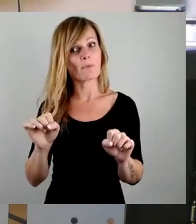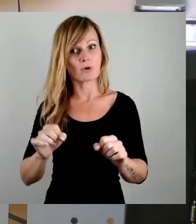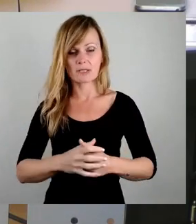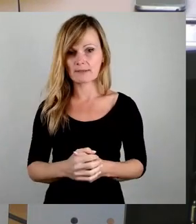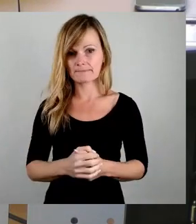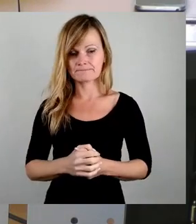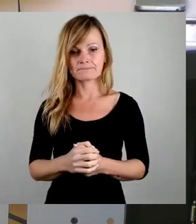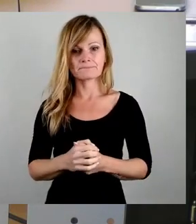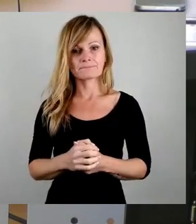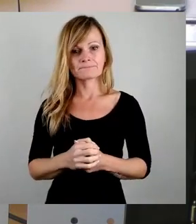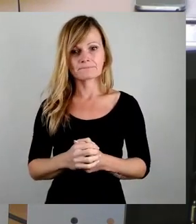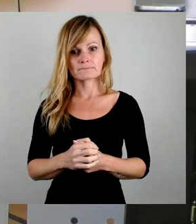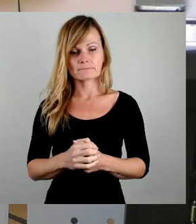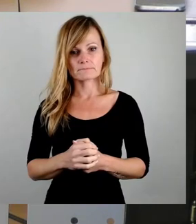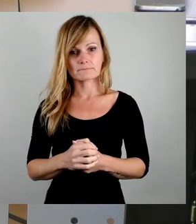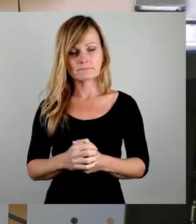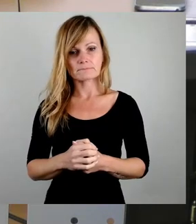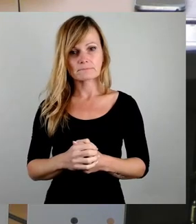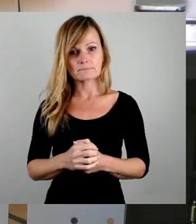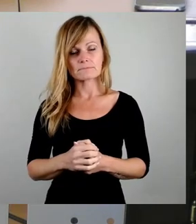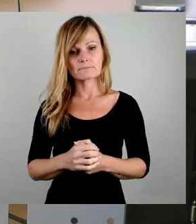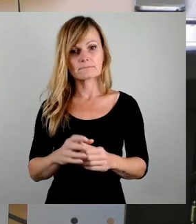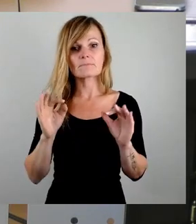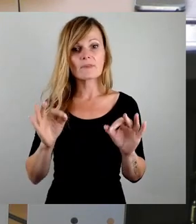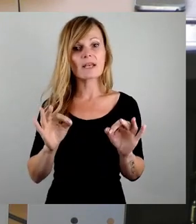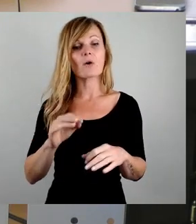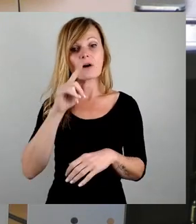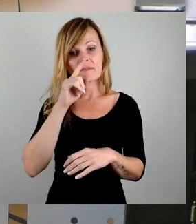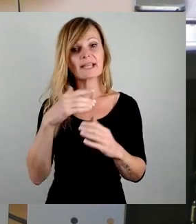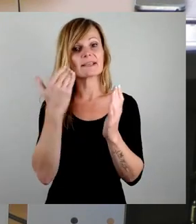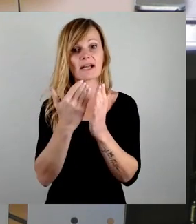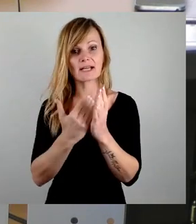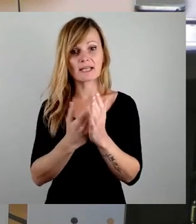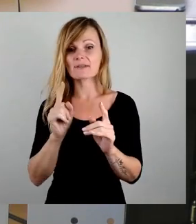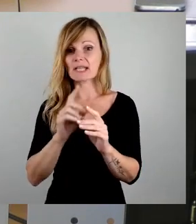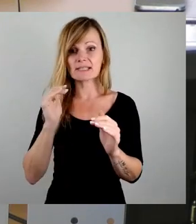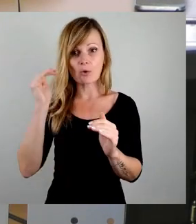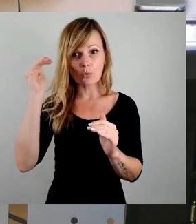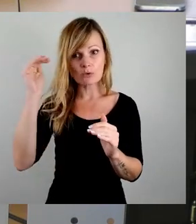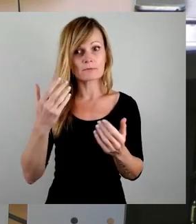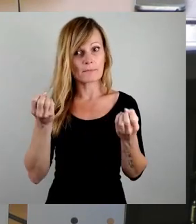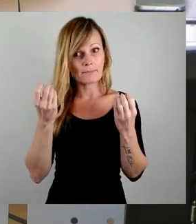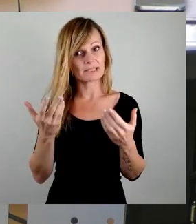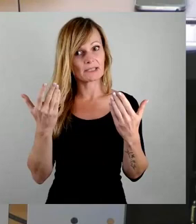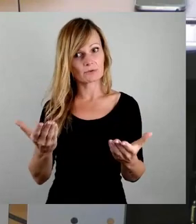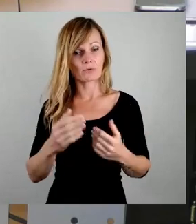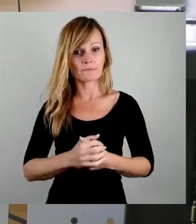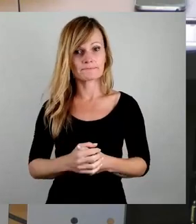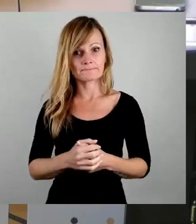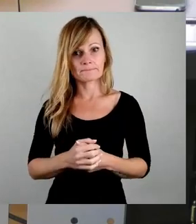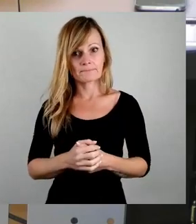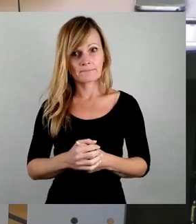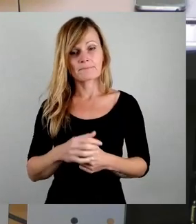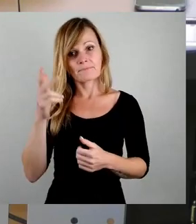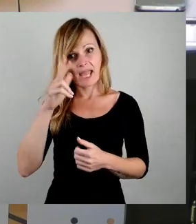Und genau, wenn wir die Tarife nicht erhöhen, dann wird das passieren, was Herr Lichti sagte. Dann wird